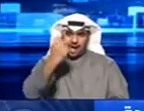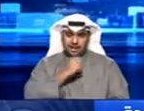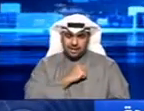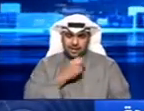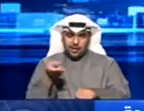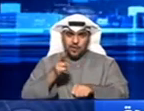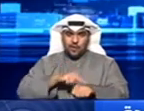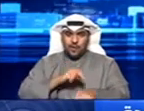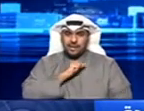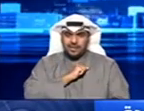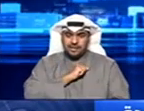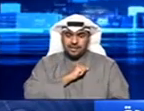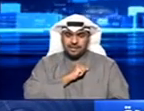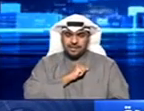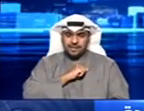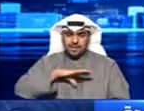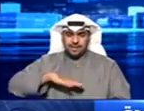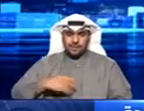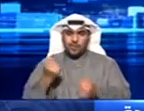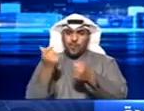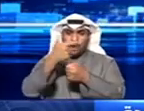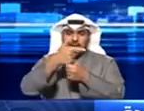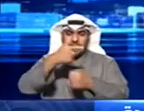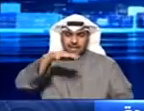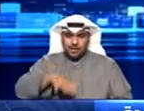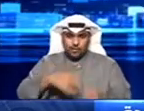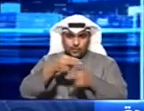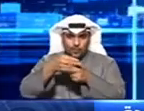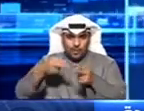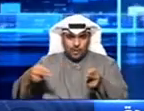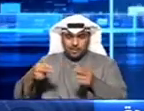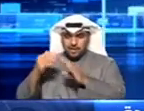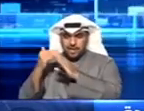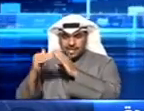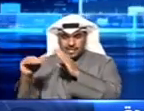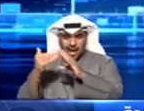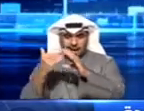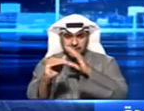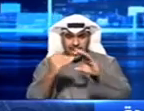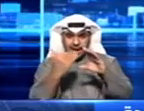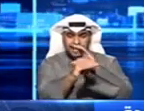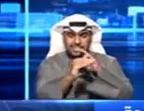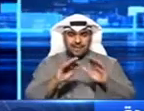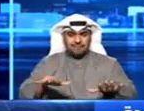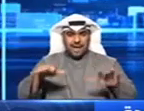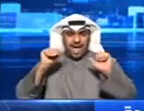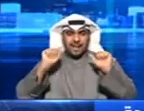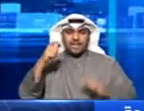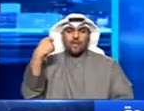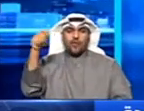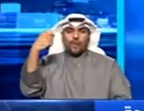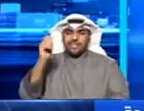الله برقية تهنئة إلى معالي الوزراء بمناسبة صدور المرسوم الأميري بتكليفهم للوزارة